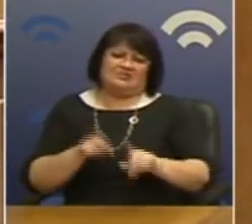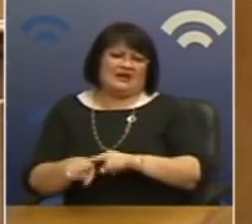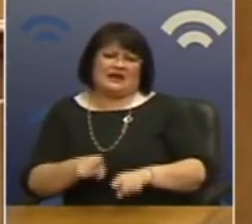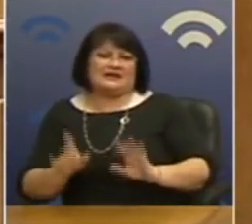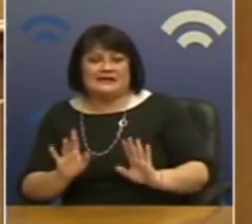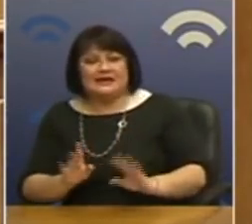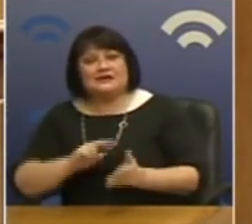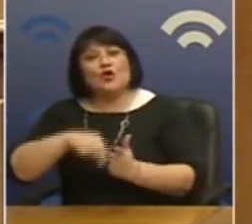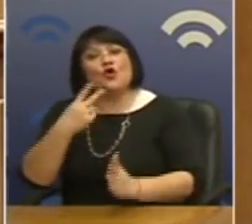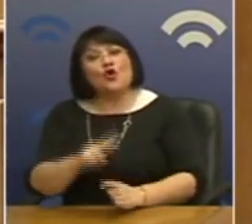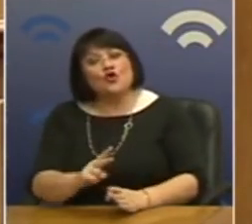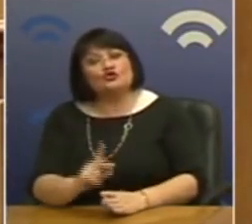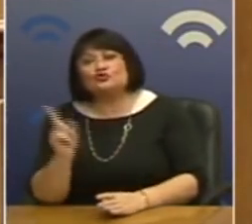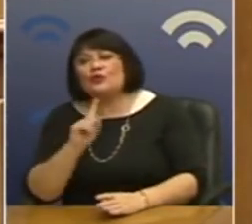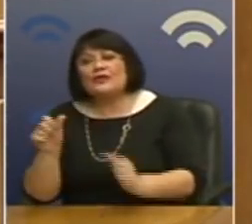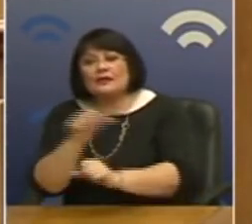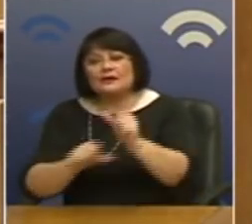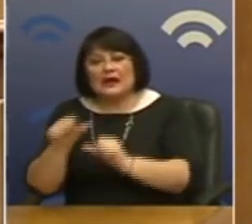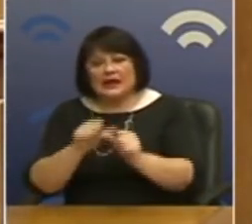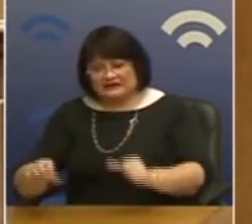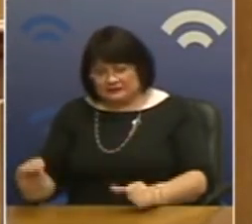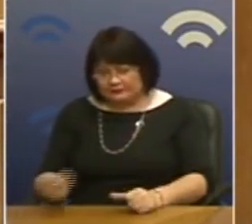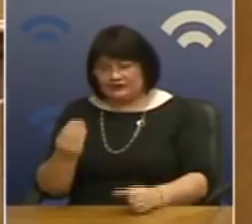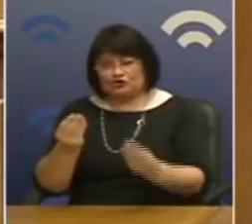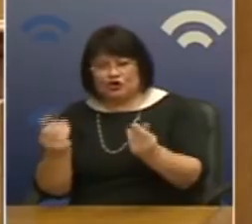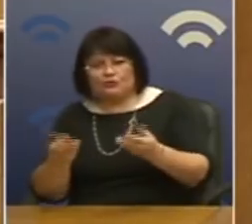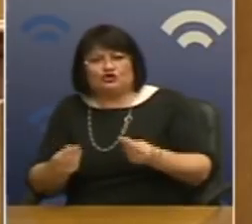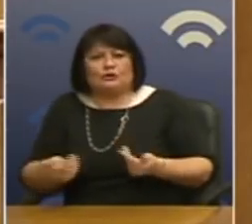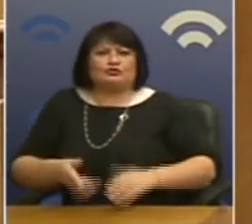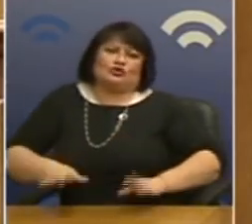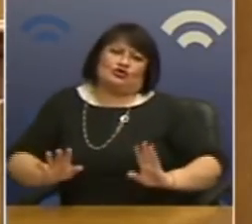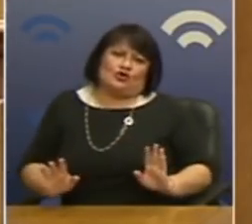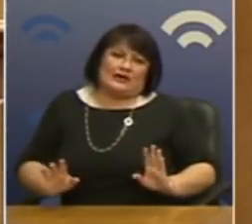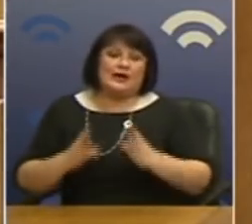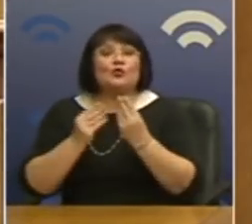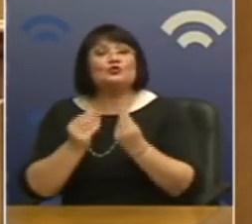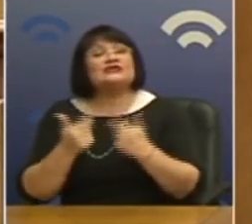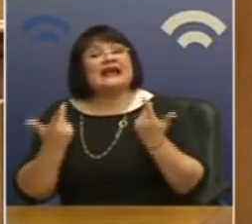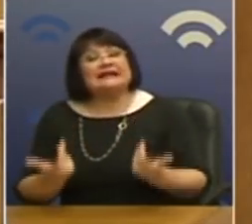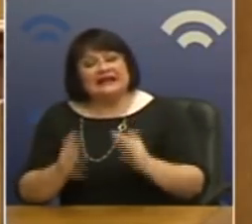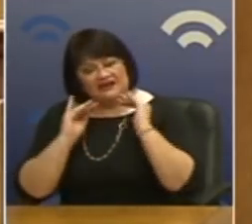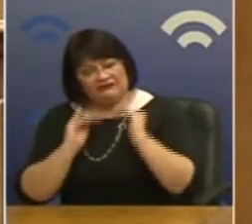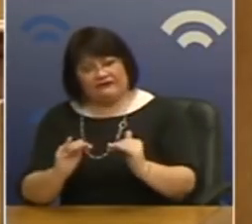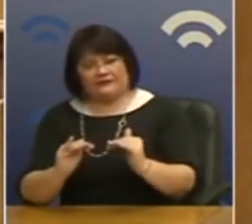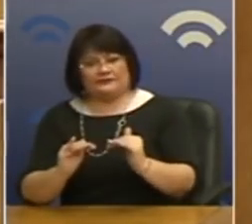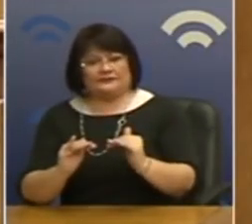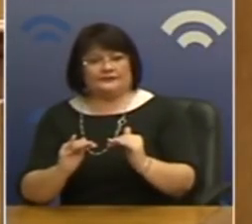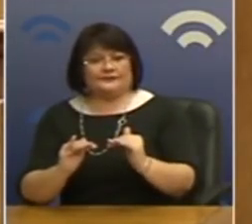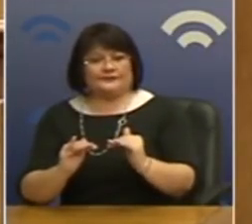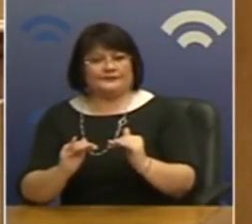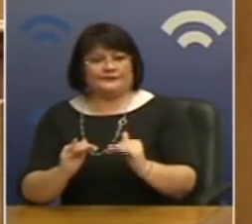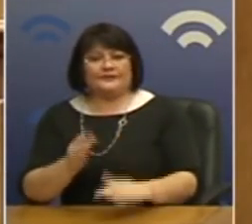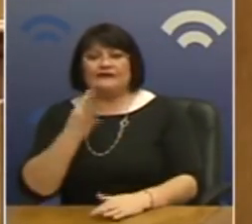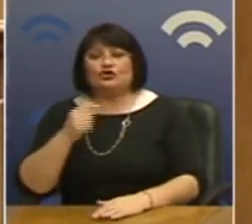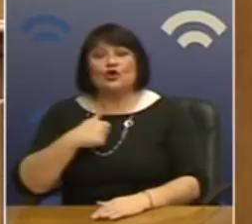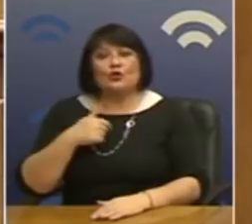αυτός ο ρόλος δεν αλλάζει αν εκλέγεται με τον ένα ή τον άλλο τρόπο. Η ουσία παραμένει η ίδια. Γι' αυτό και